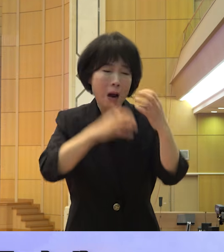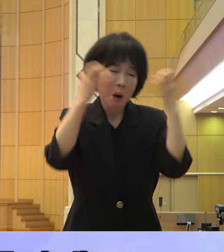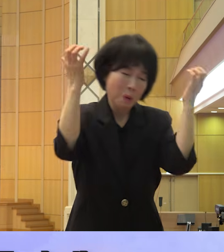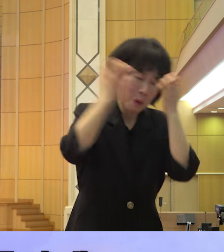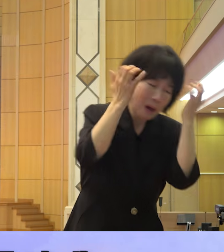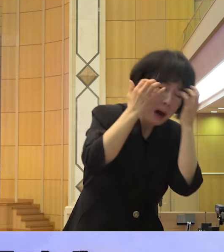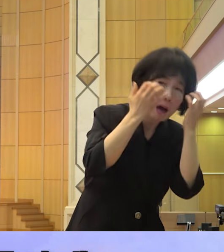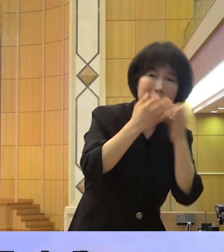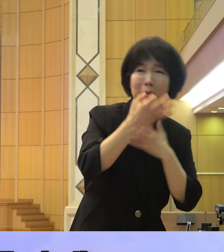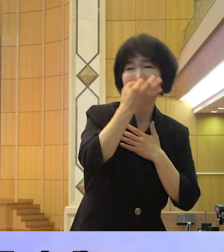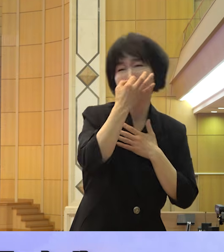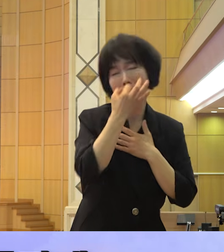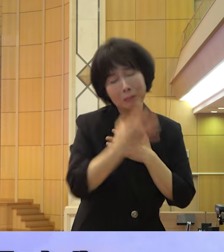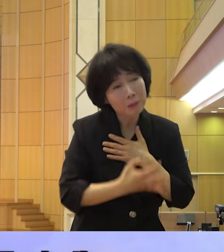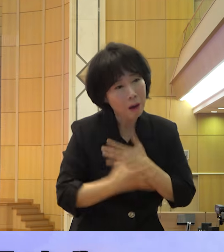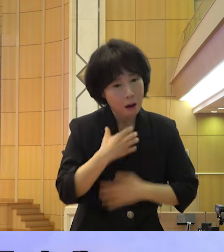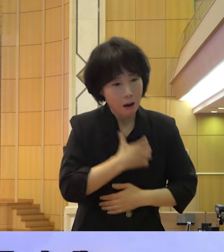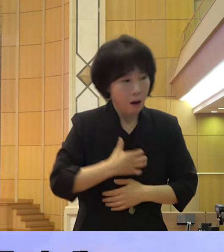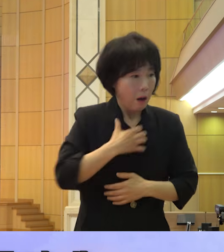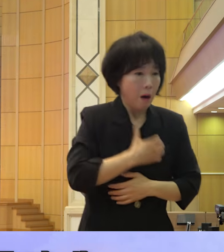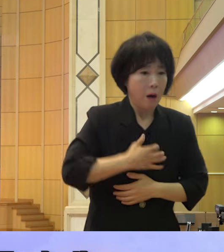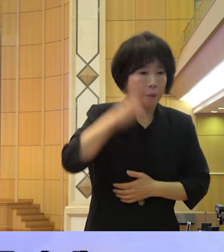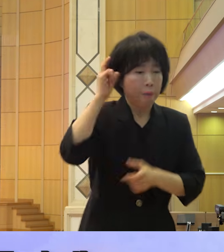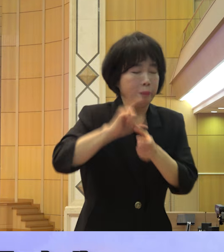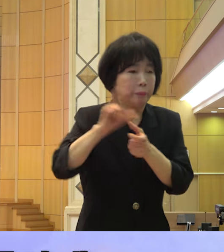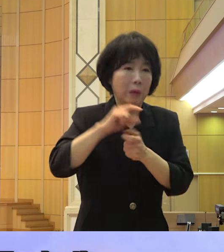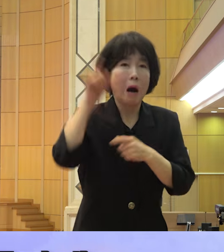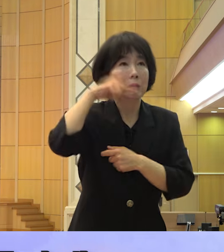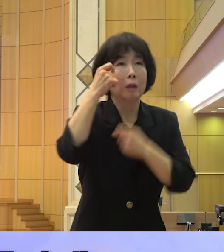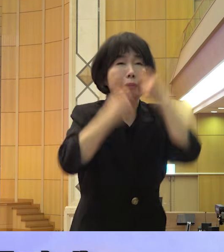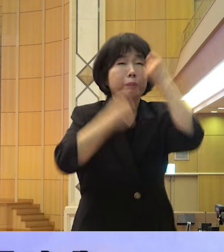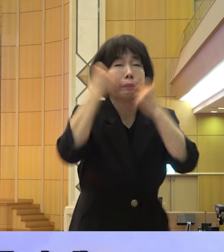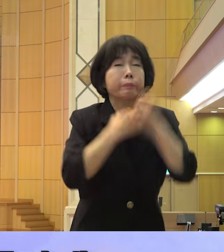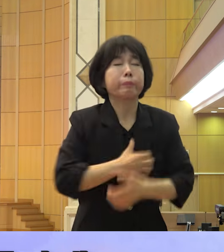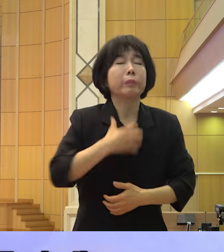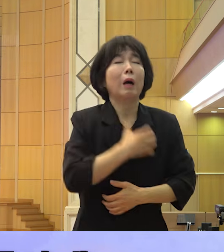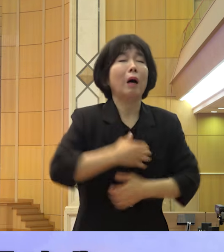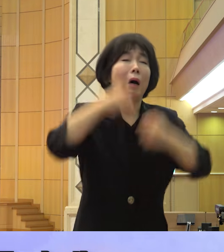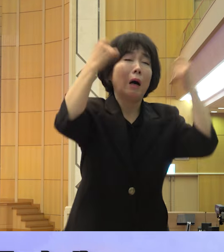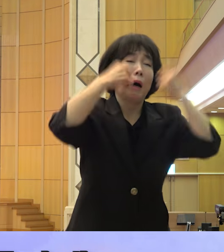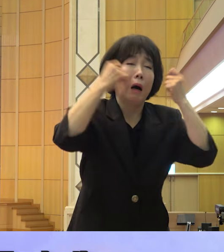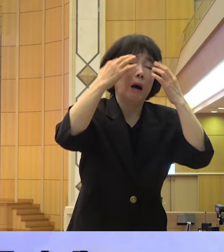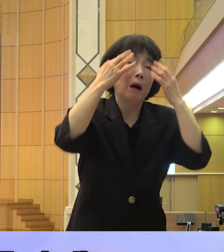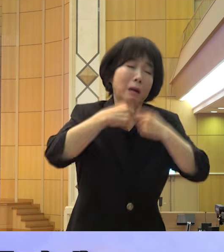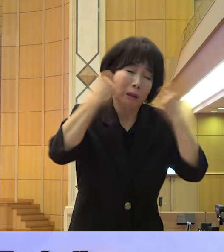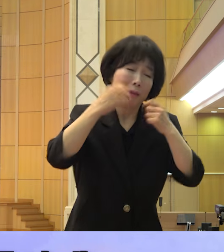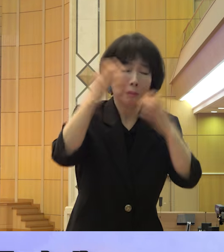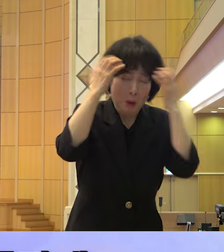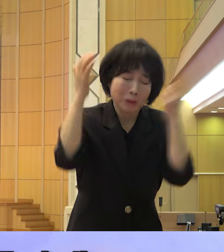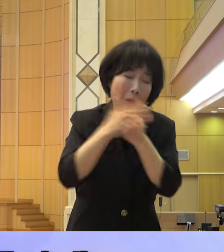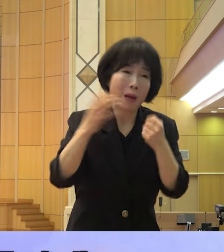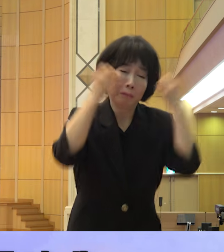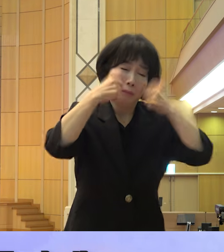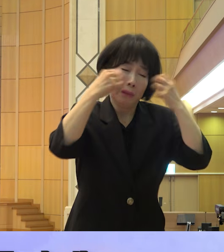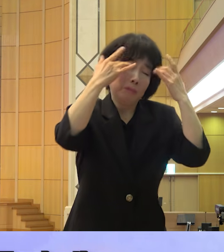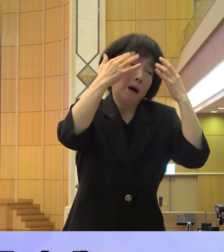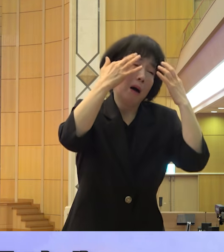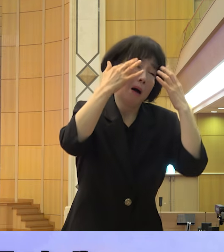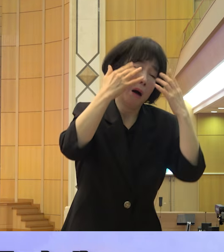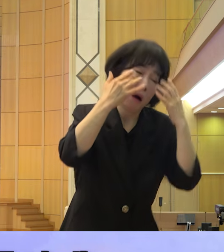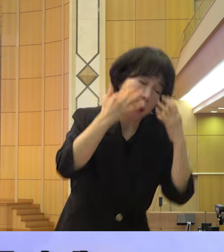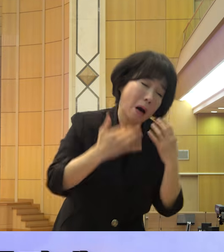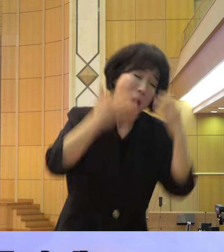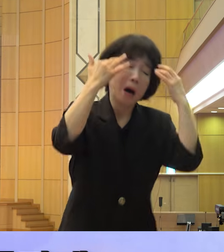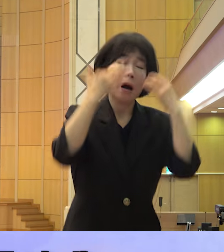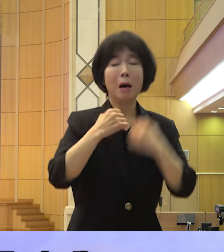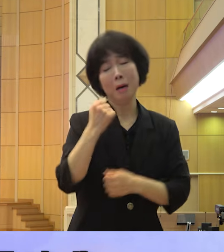슬픈 얘기, 괴로운 이야기, 그래서 눈물로 내 요를 침상을 띄웠다는 둥, 또는